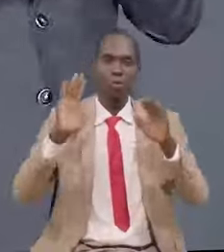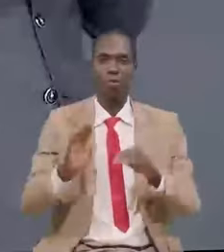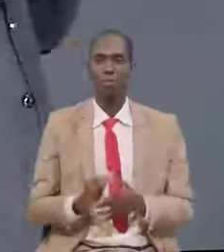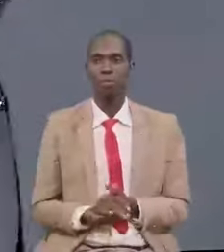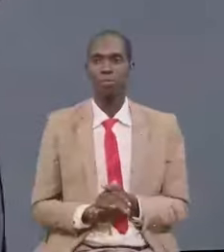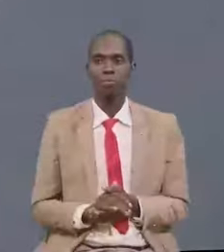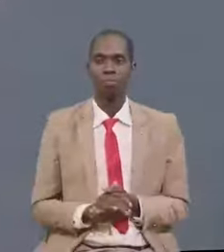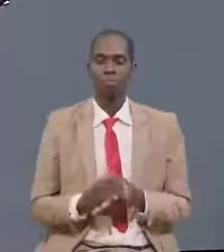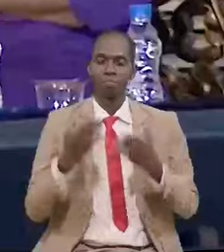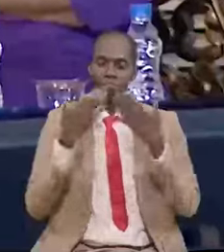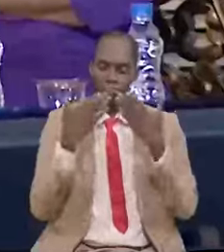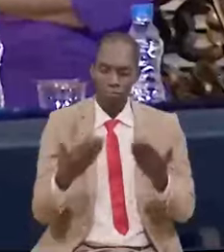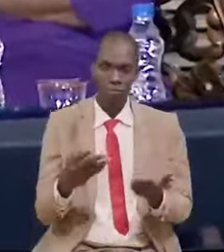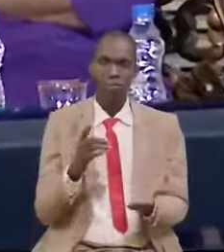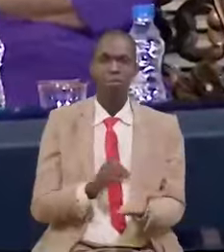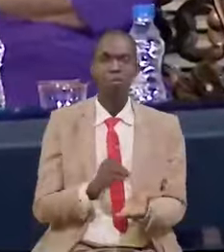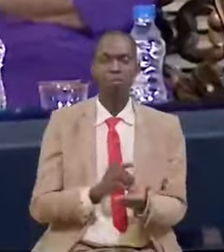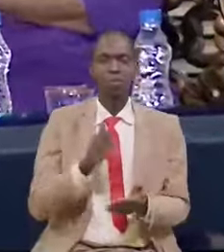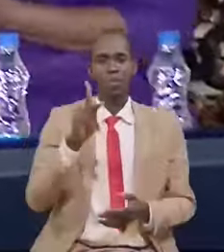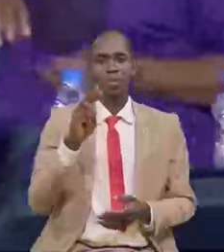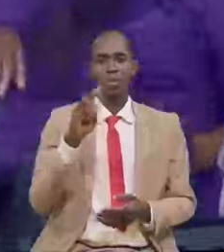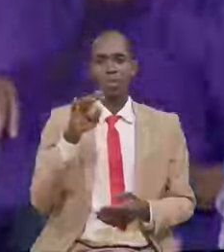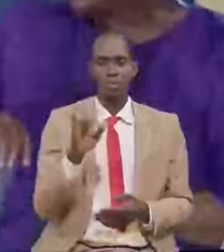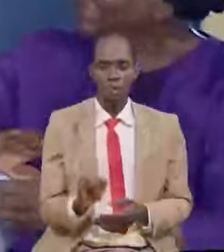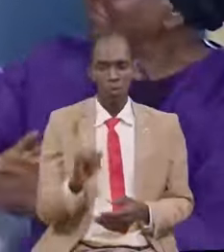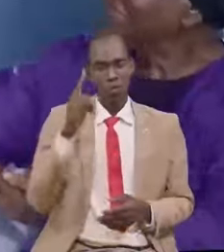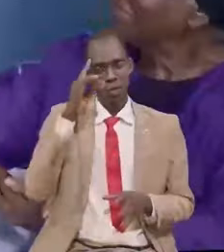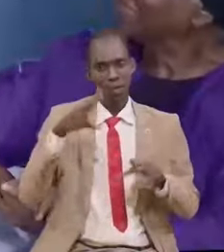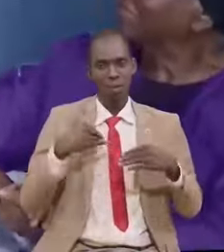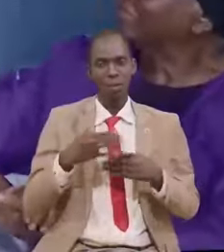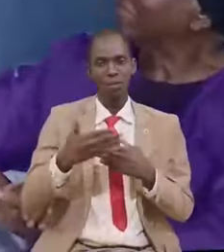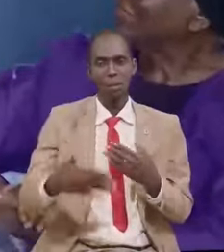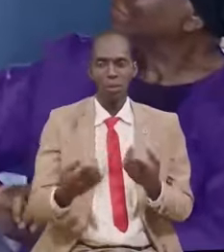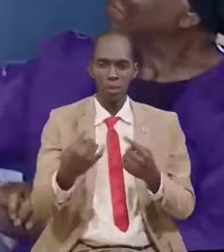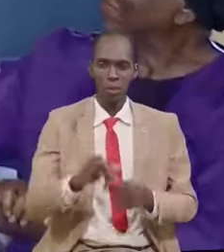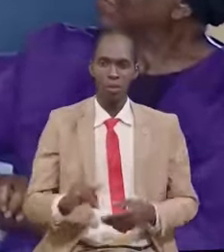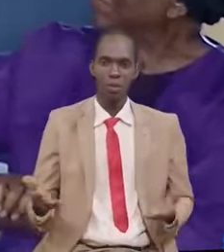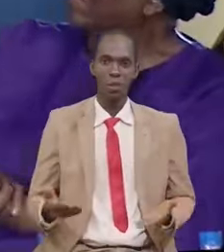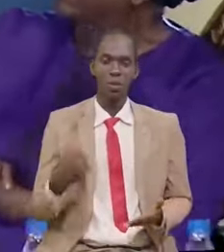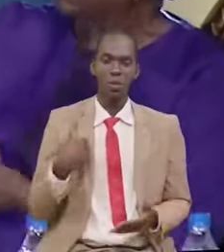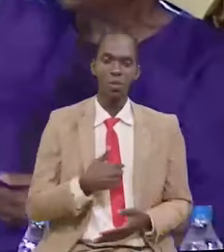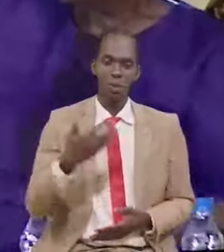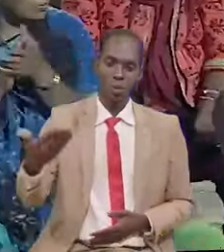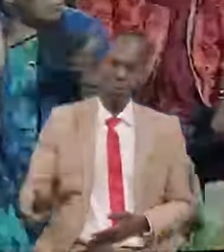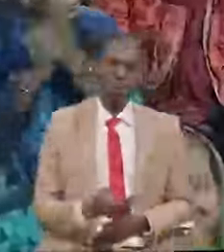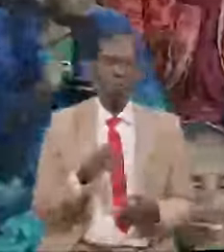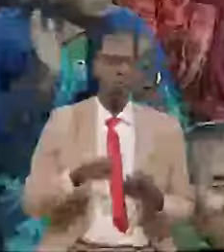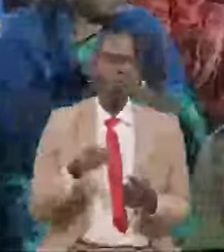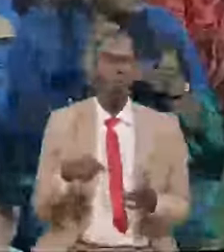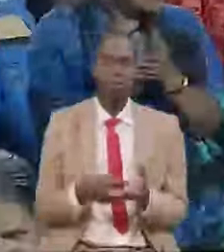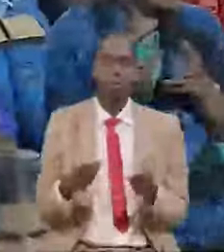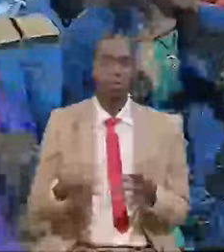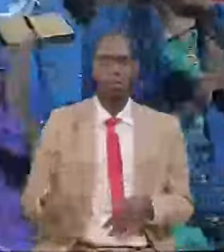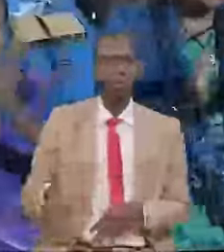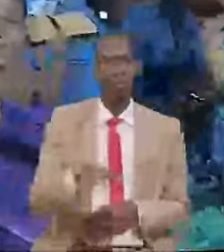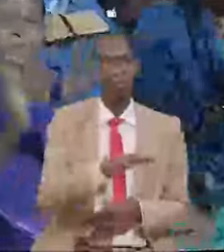Merci, pasteur Kumui, pour avoir aimé notre nation. Acclamons très fort le Seigneur. Un grand homme de